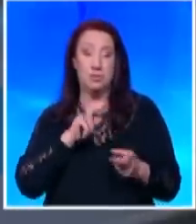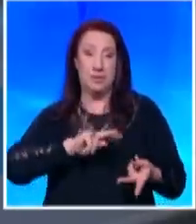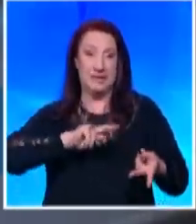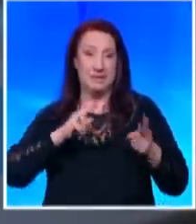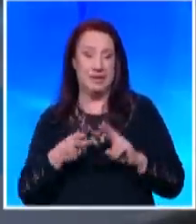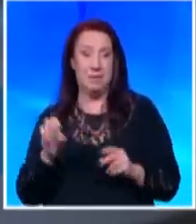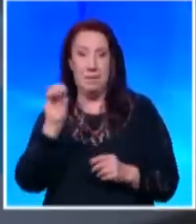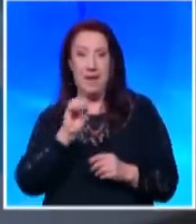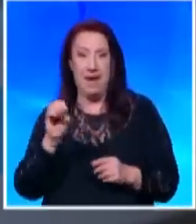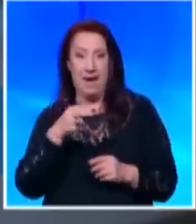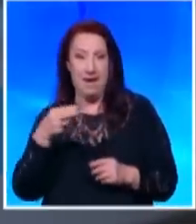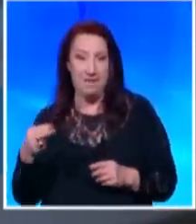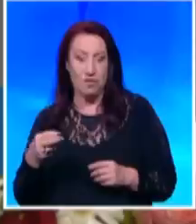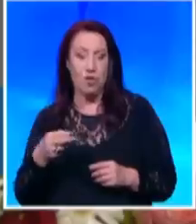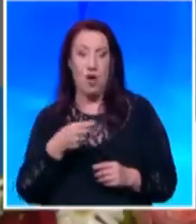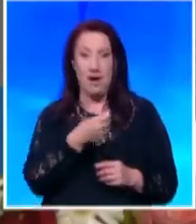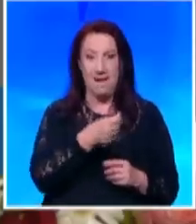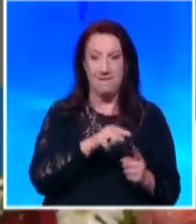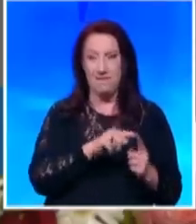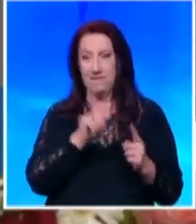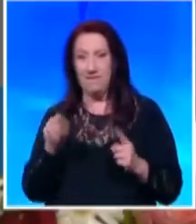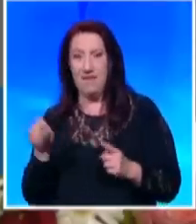редица закони. Аз вярвам, че